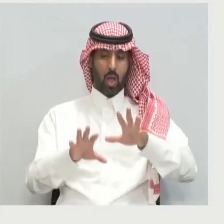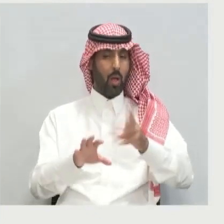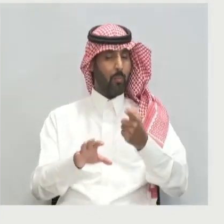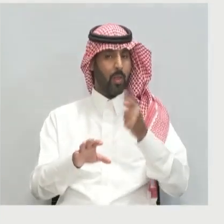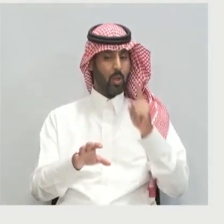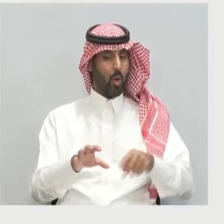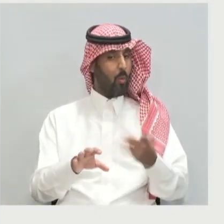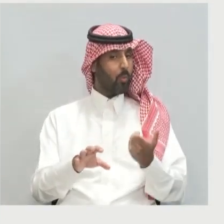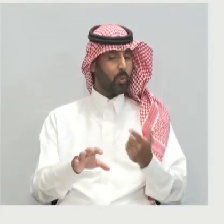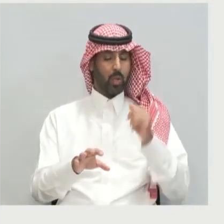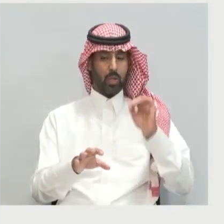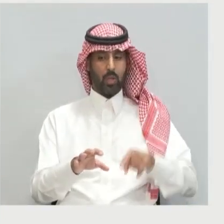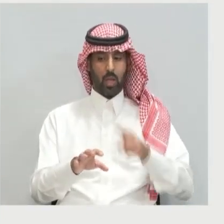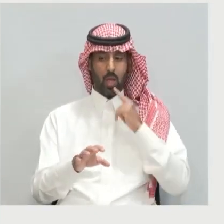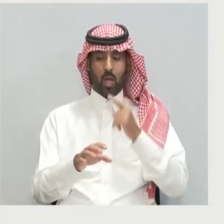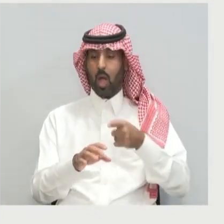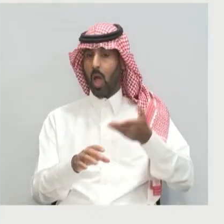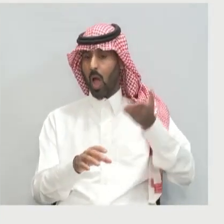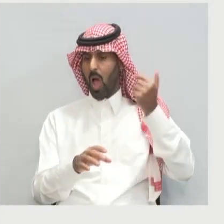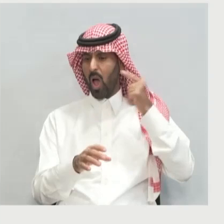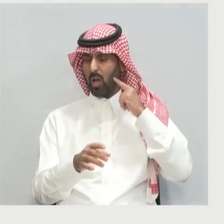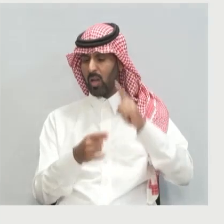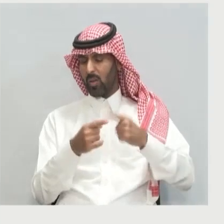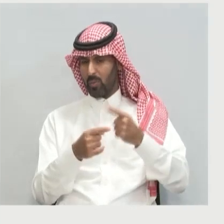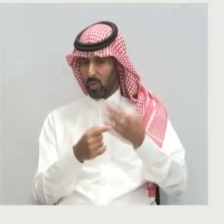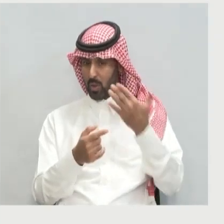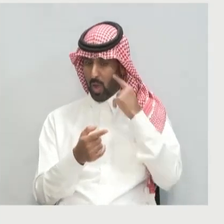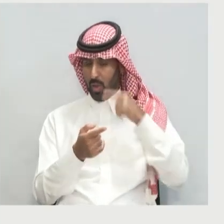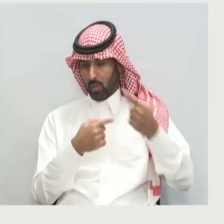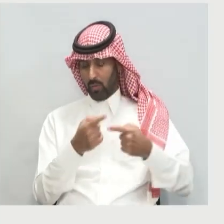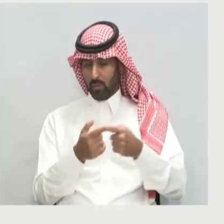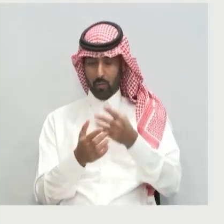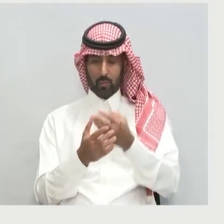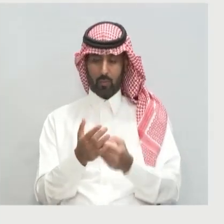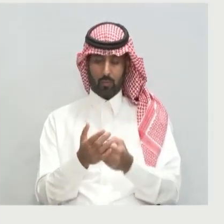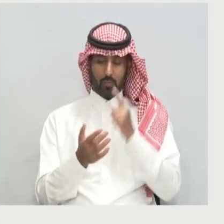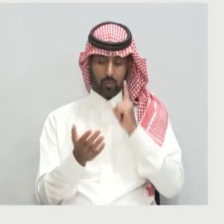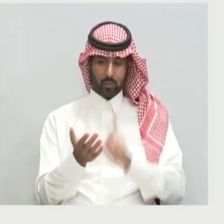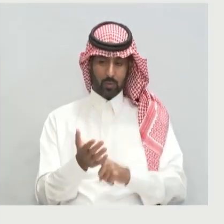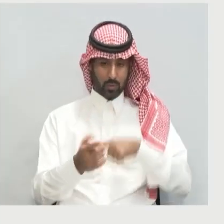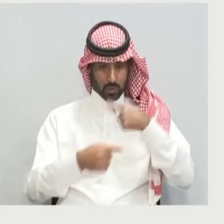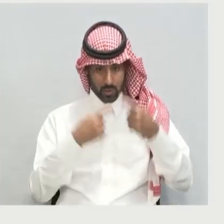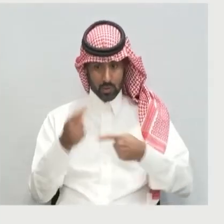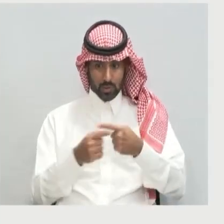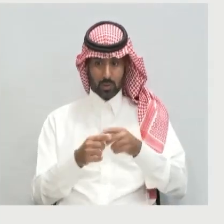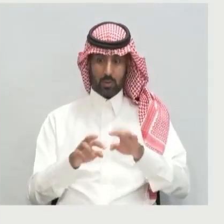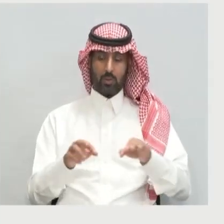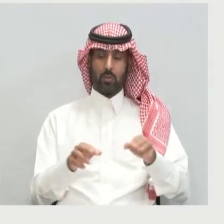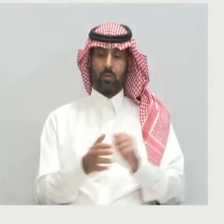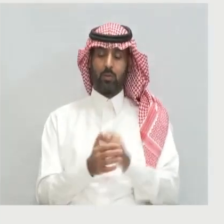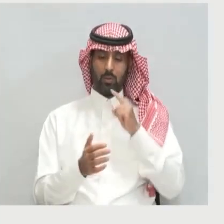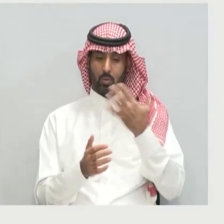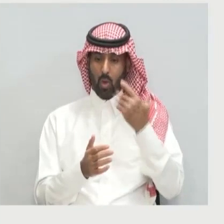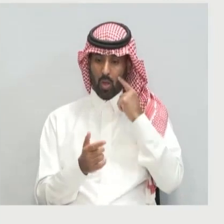وتاريخ اخر عمليه تحديد تمت عليها وتاكد من استمراريه تحديث